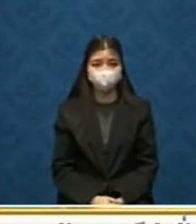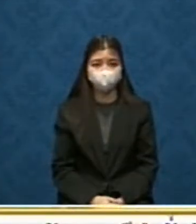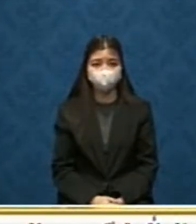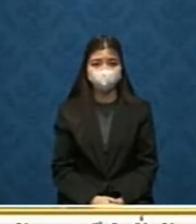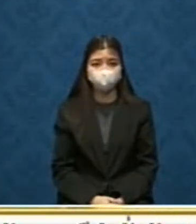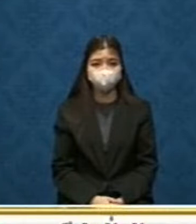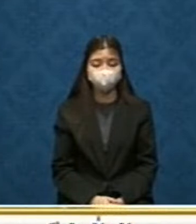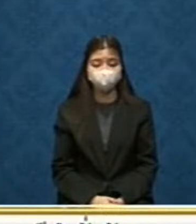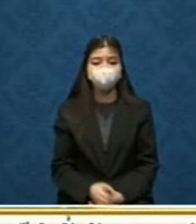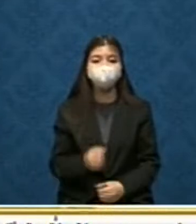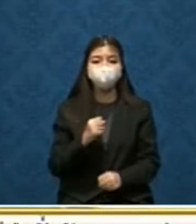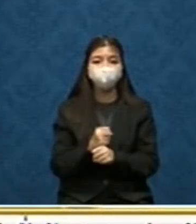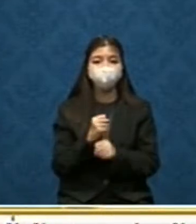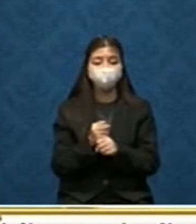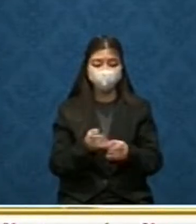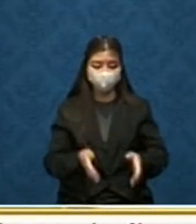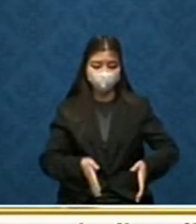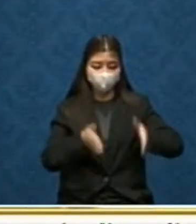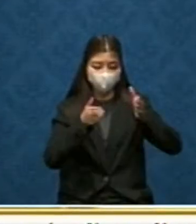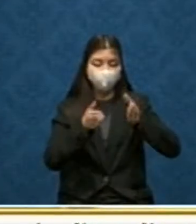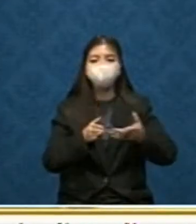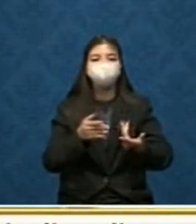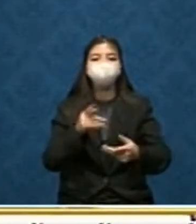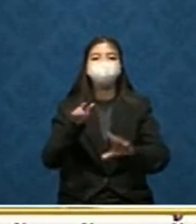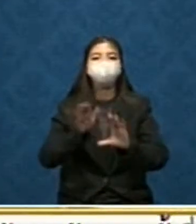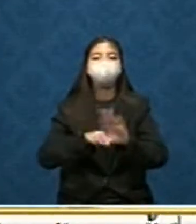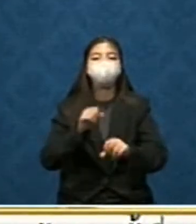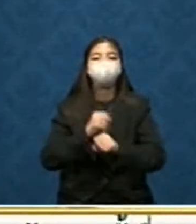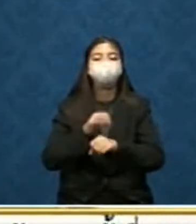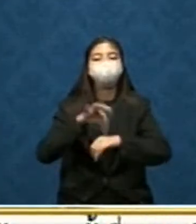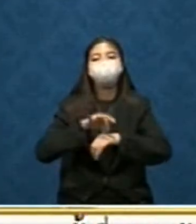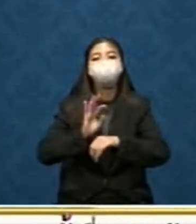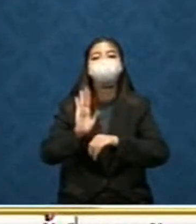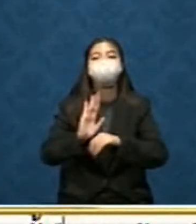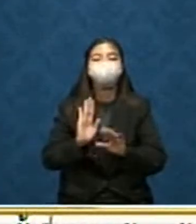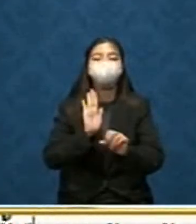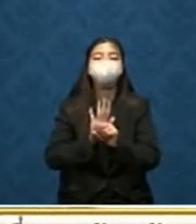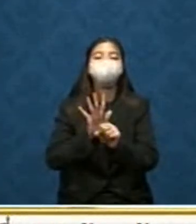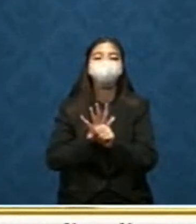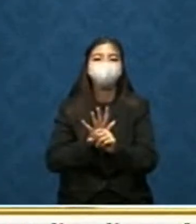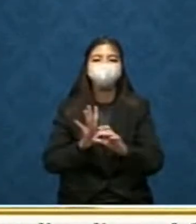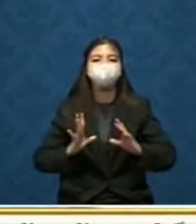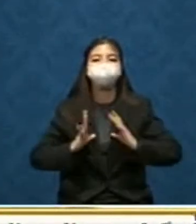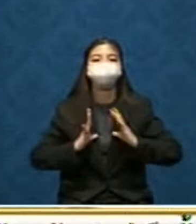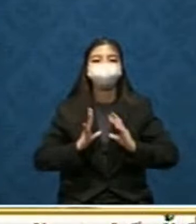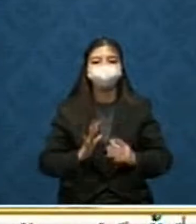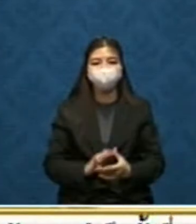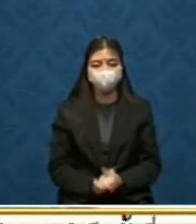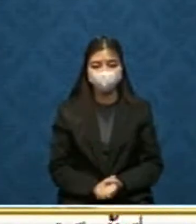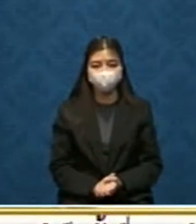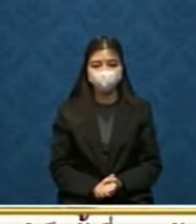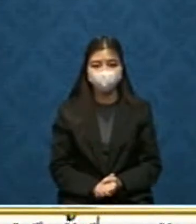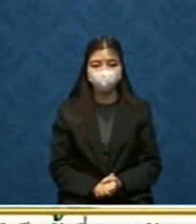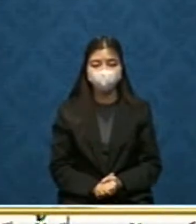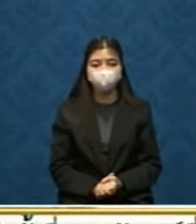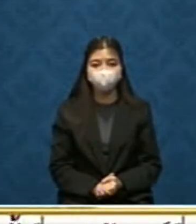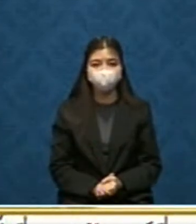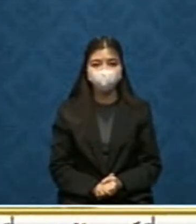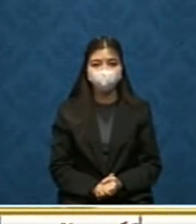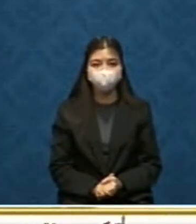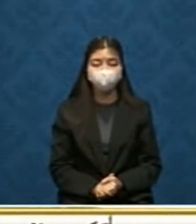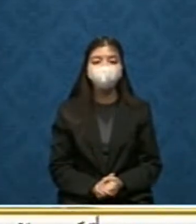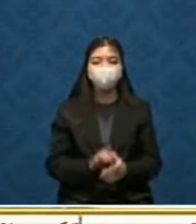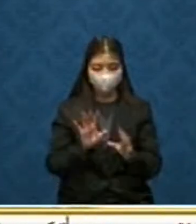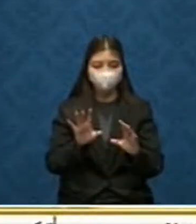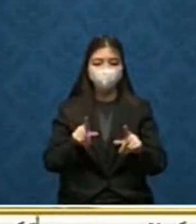ผมวาอยามาตั้งพักอย่ามาเล่นกเมือง อยามาลงเลนกเมือีเลยครับพูดให้ใครๆกไมเชื่อหอกคุกตอบมา